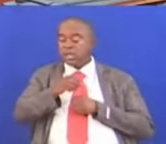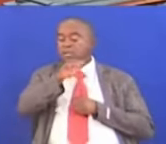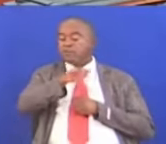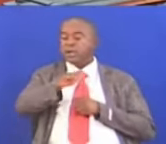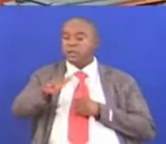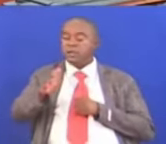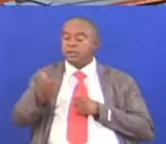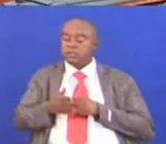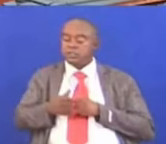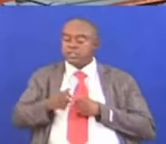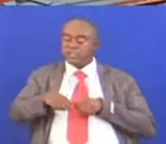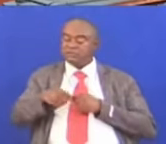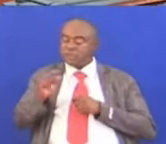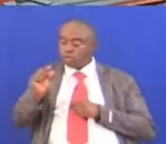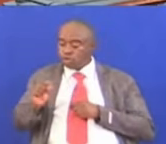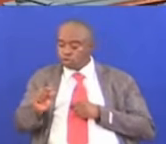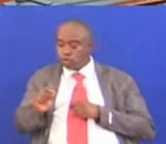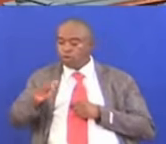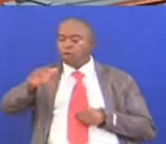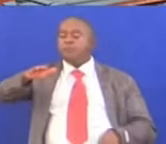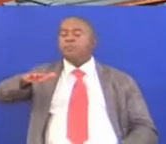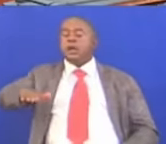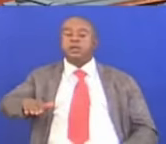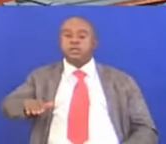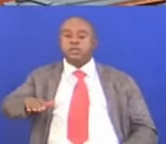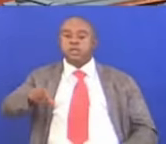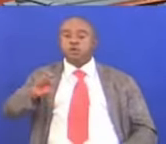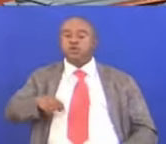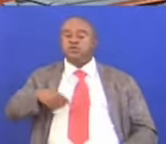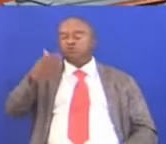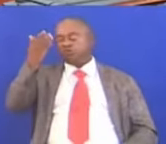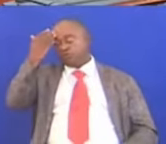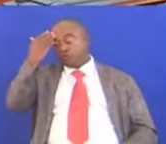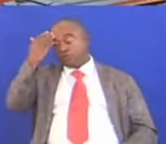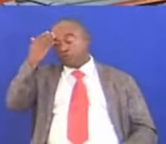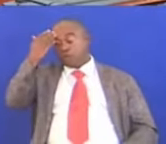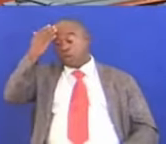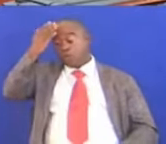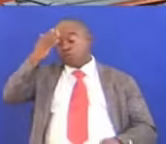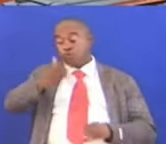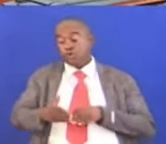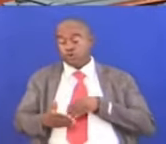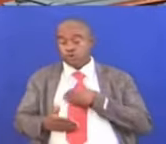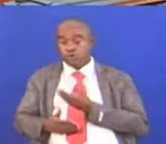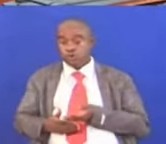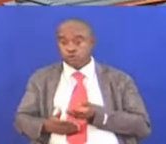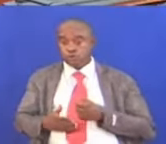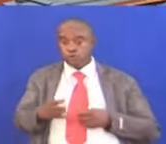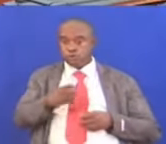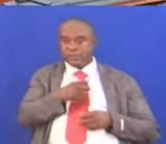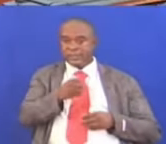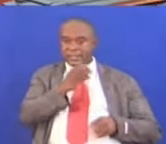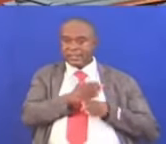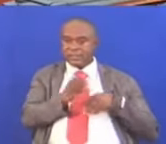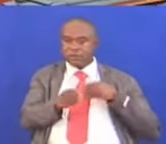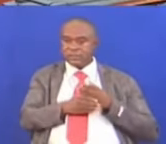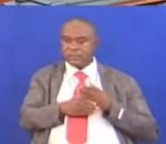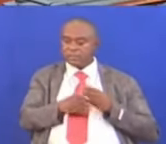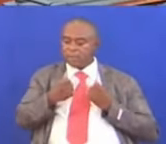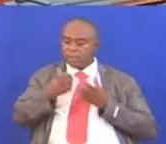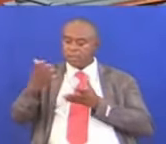lav kwek wat haali wa siku wizara ya uj